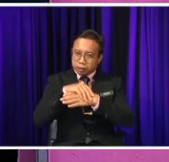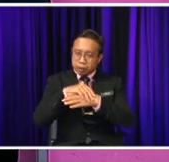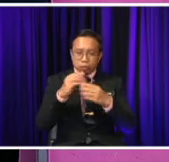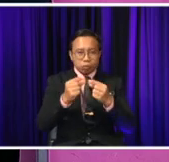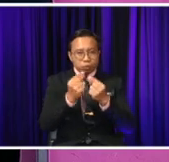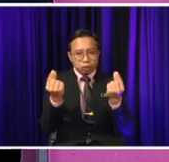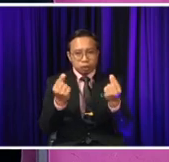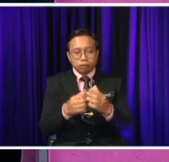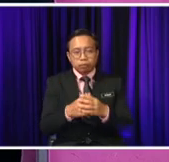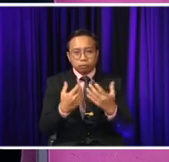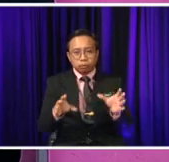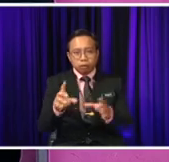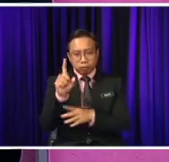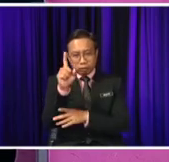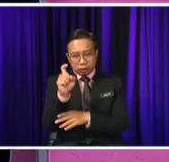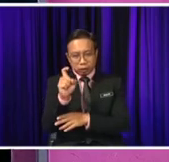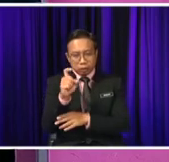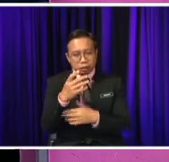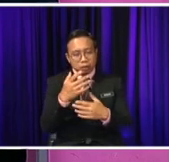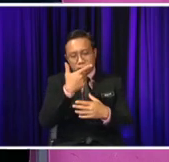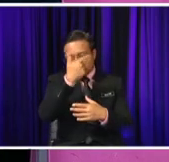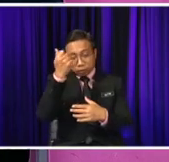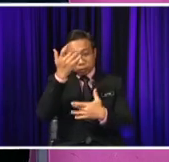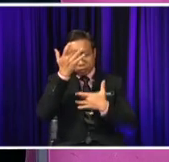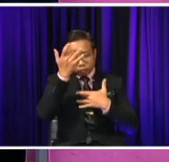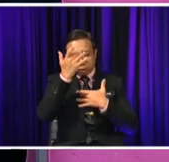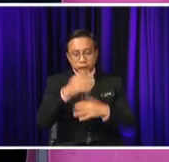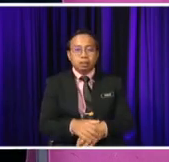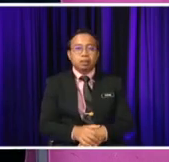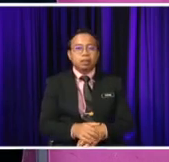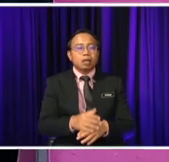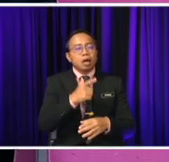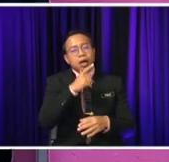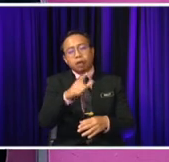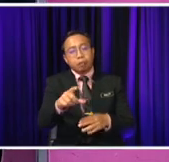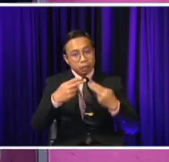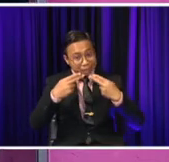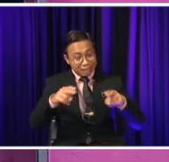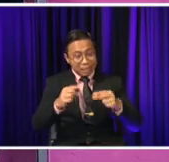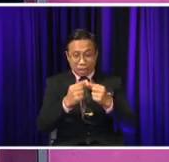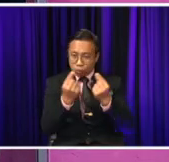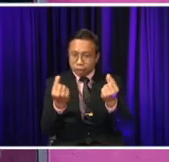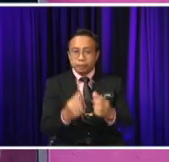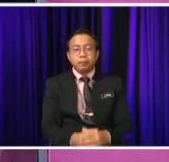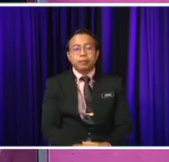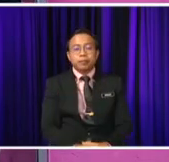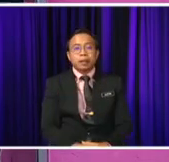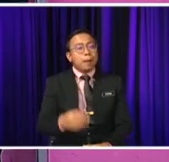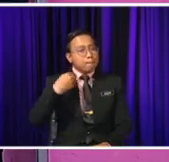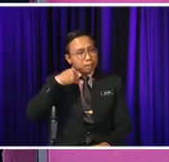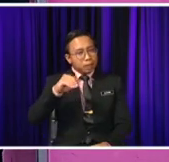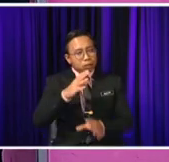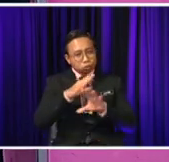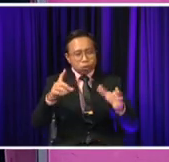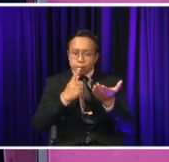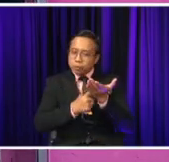membawa sekiranya sakit dan sebagainya makin lama makin hilang jadi mereka bersepakat berkumpul dan